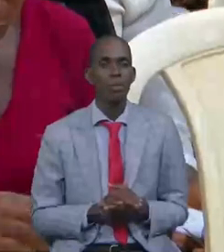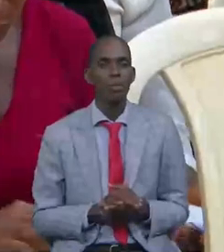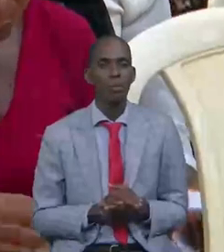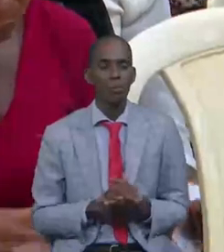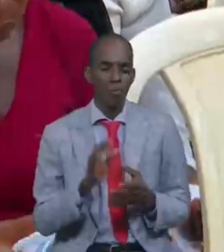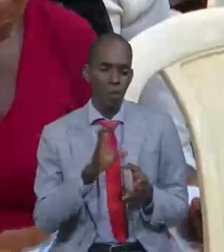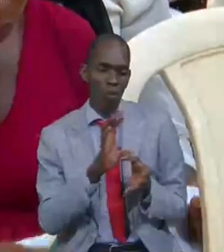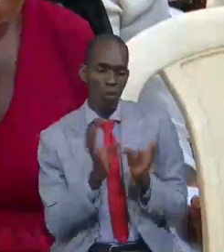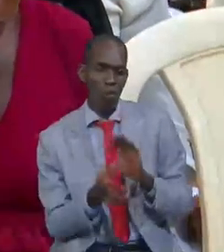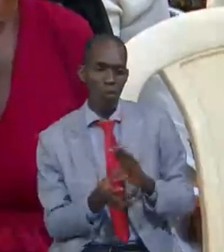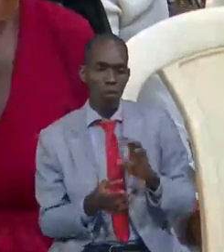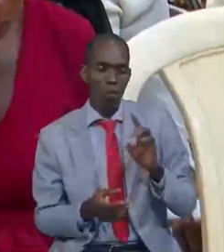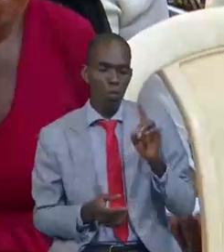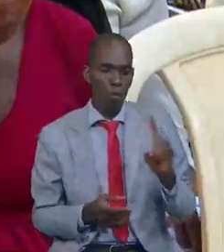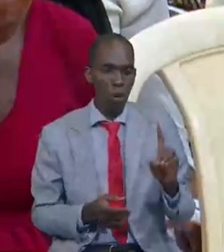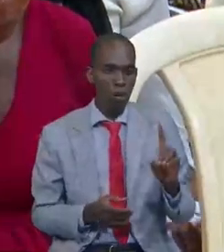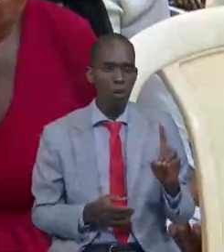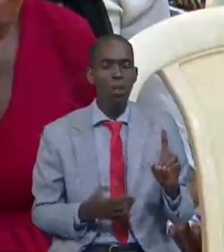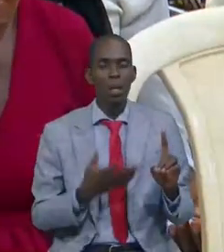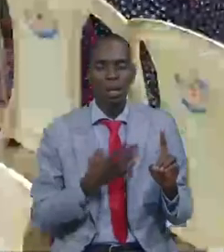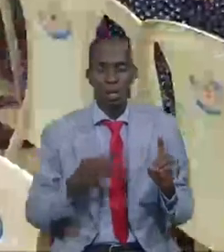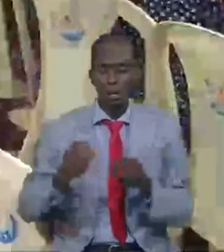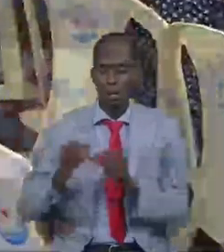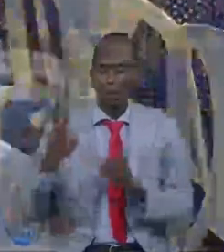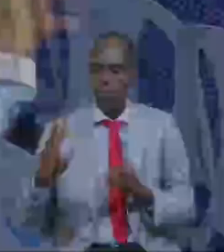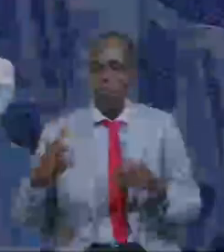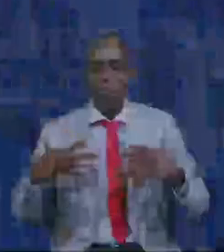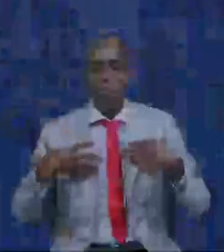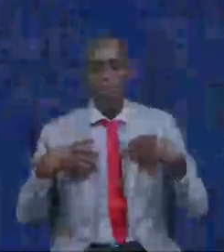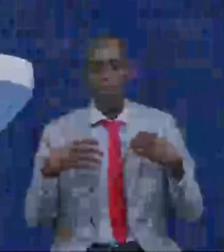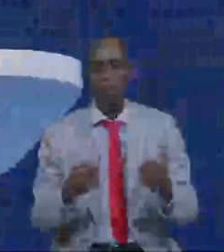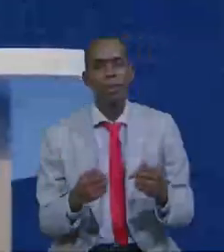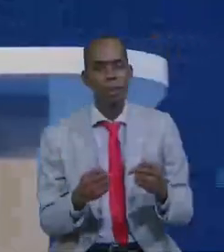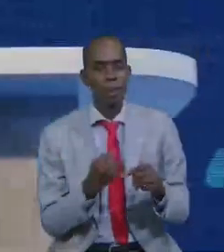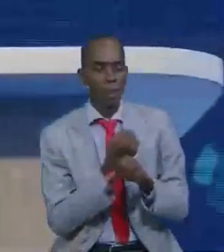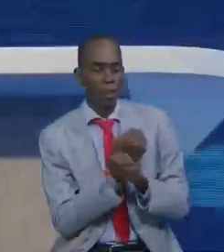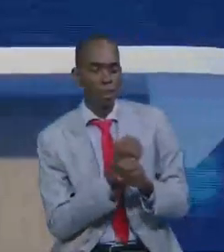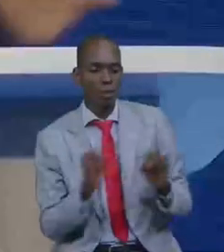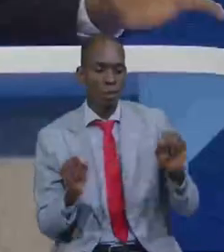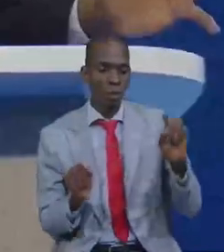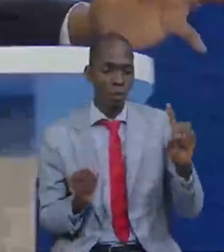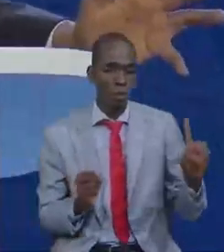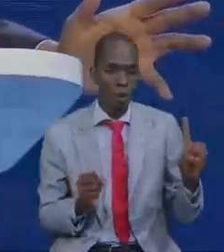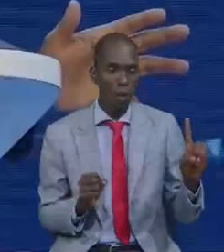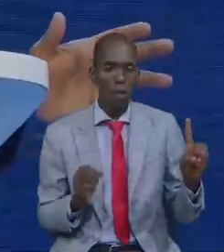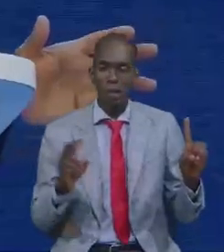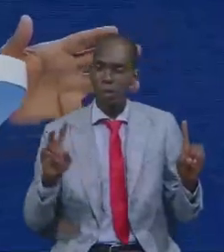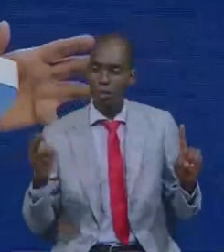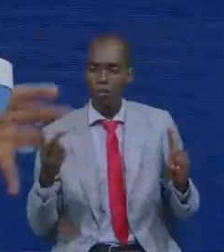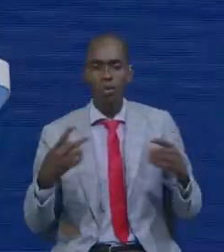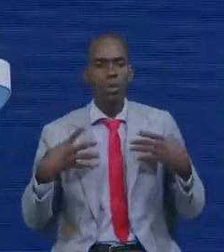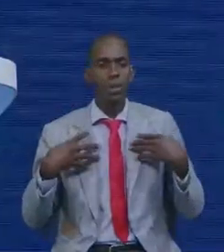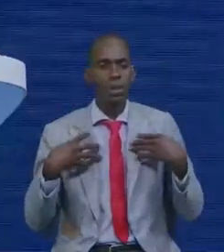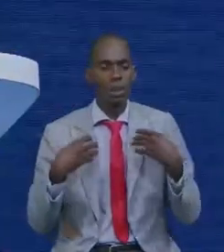La conversion premièrement, la cure deuxièmement et le salut premièrement. Ensuite la guérison